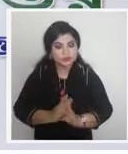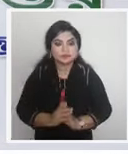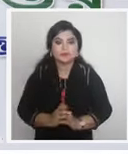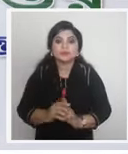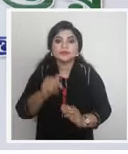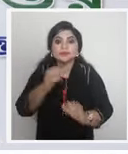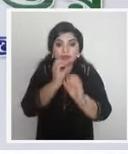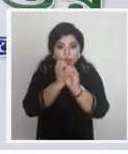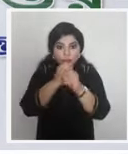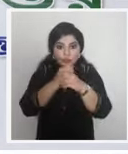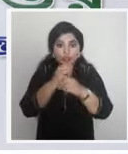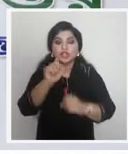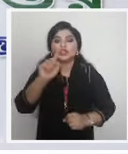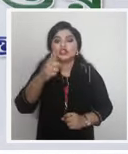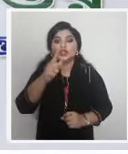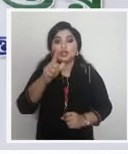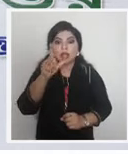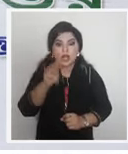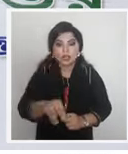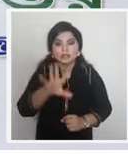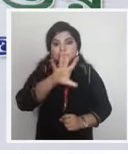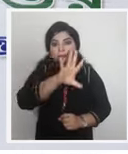হয়েছে 18,922টি